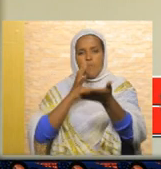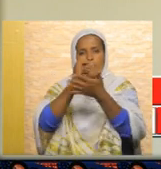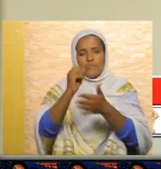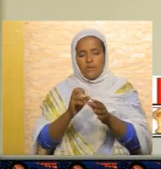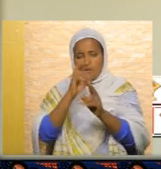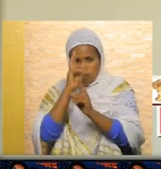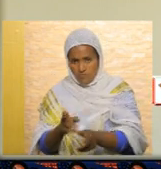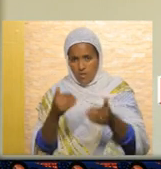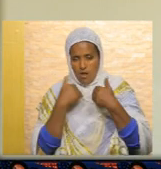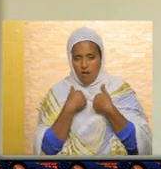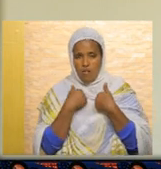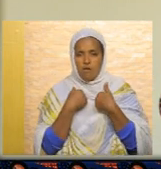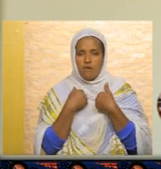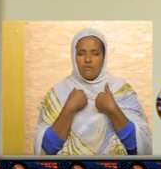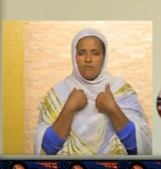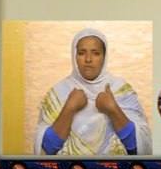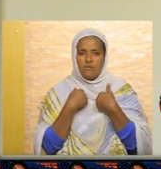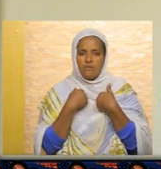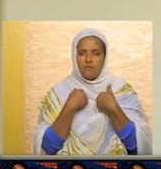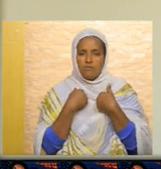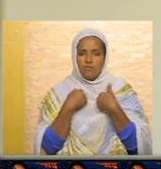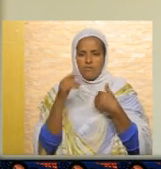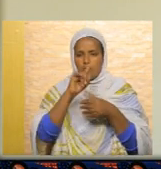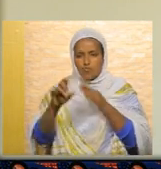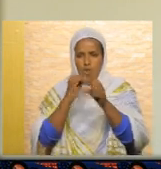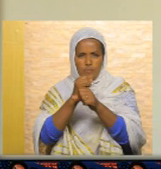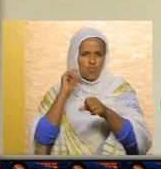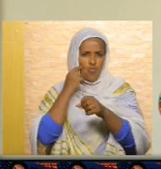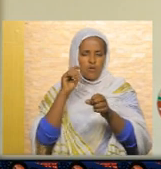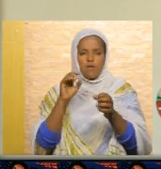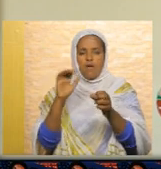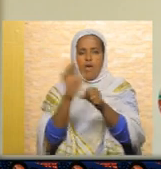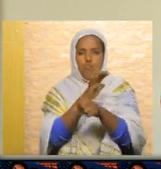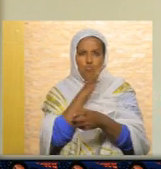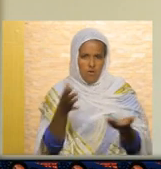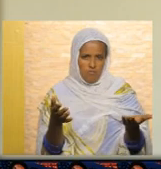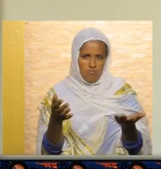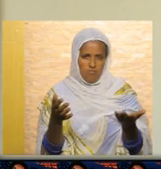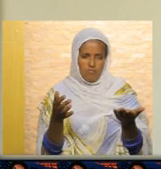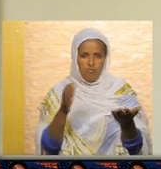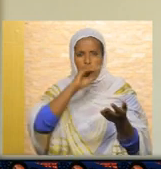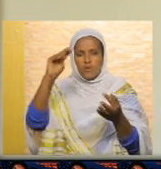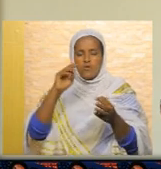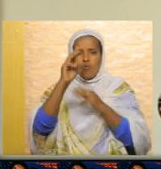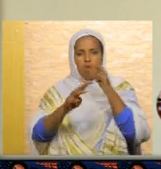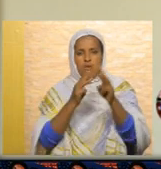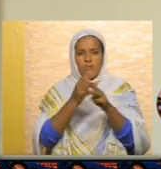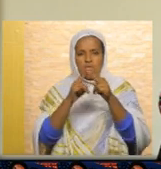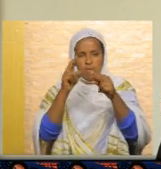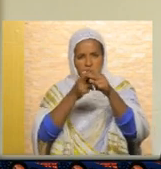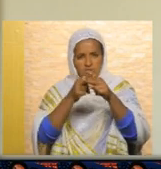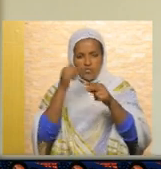ጨንገር መግረፊያ መግረፍ የሚቻልበት መብት ለወንዶች የተሰጠበት ዘመን ሁሉ ነበር በቅርቡ። አሁን